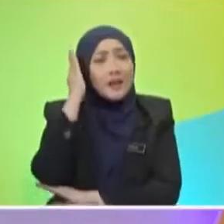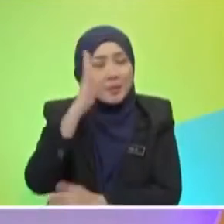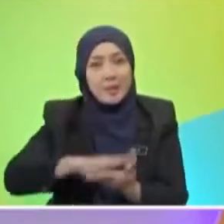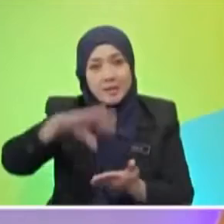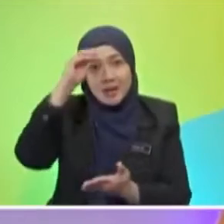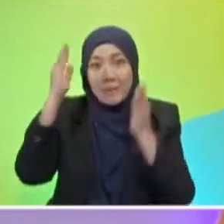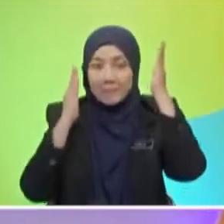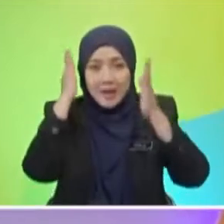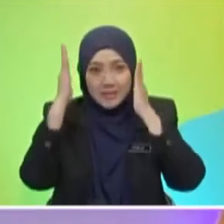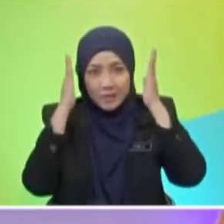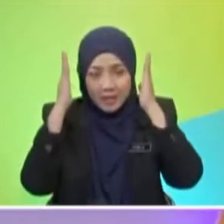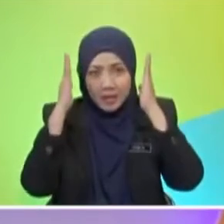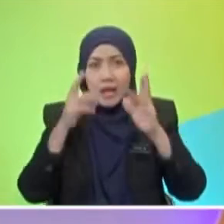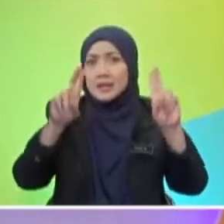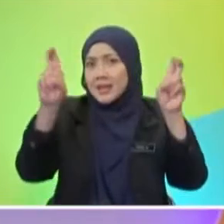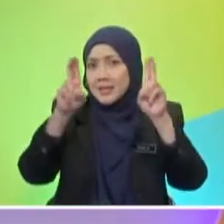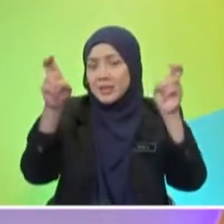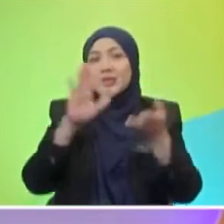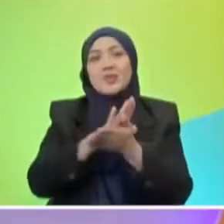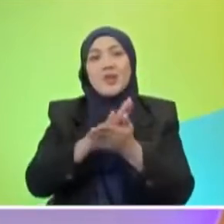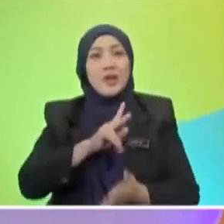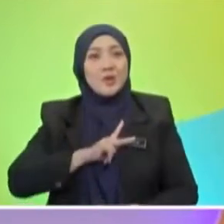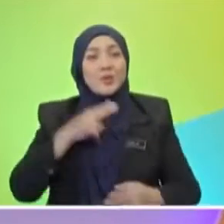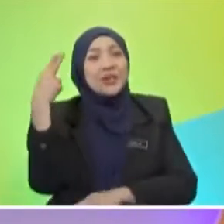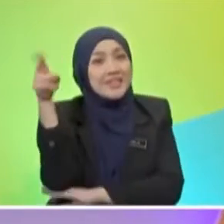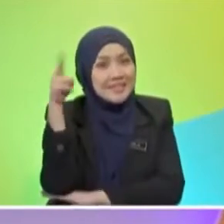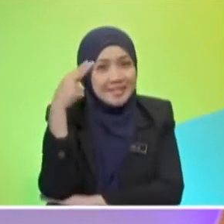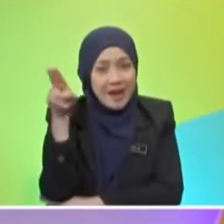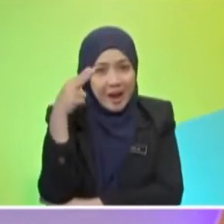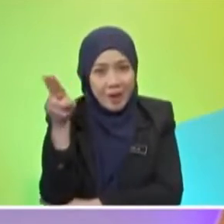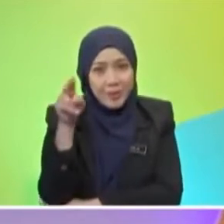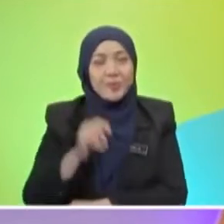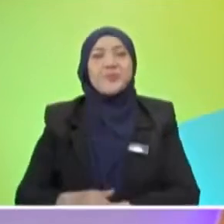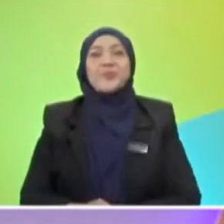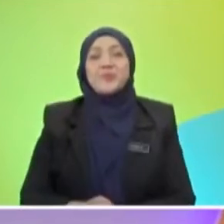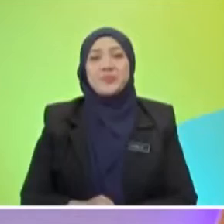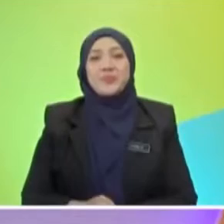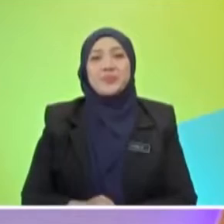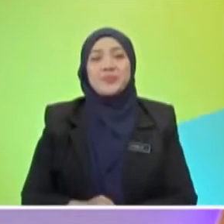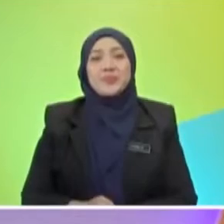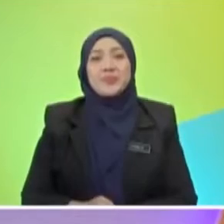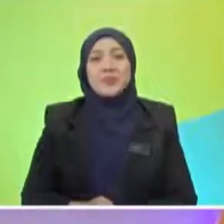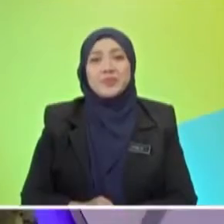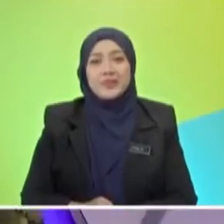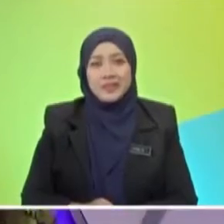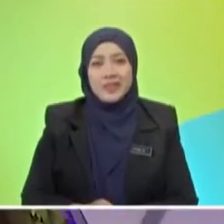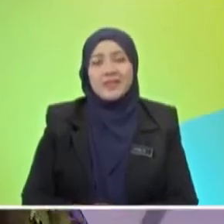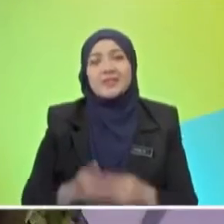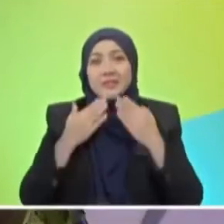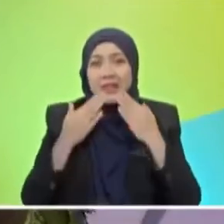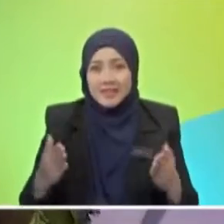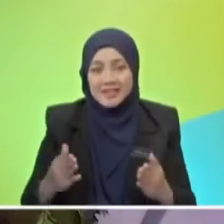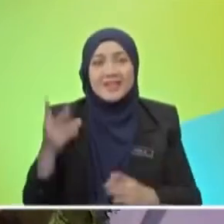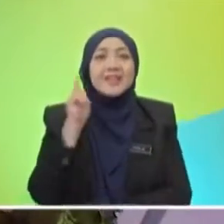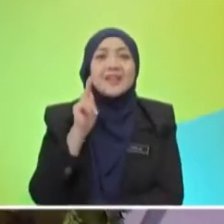tajuknya Sekolahku Hijau. Okey, boleh Cikgu terangkan tentang pembelajaran kita pada hari ini? Terima kasih Mira.